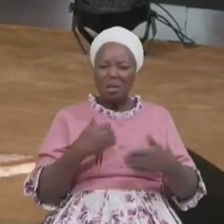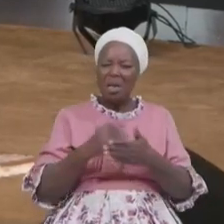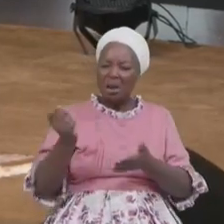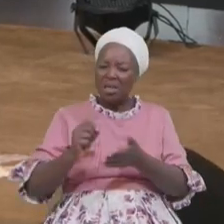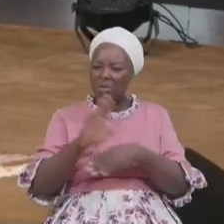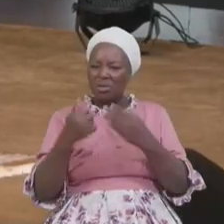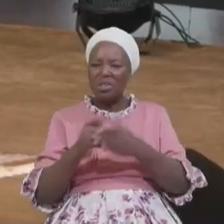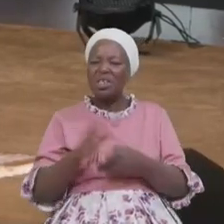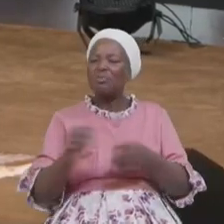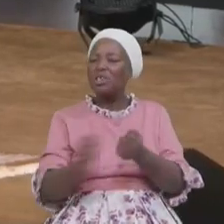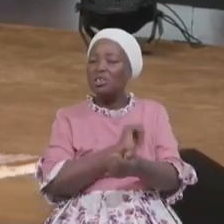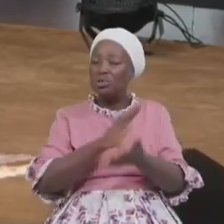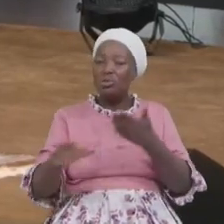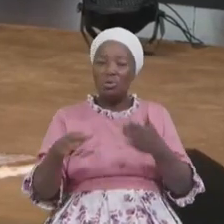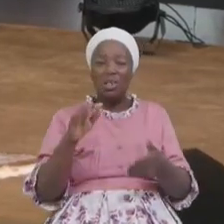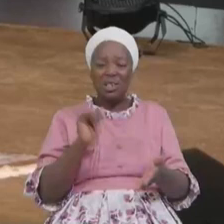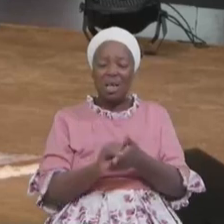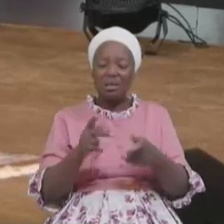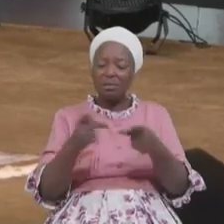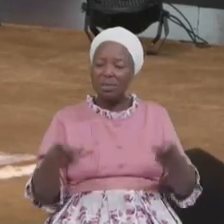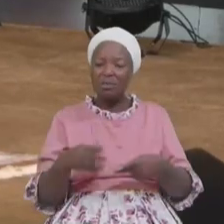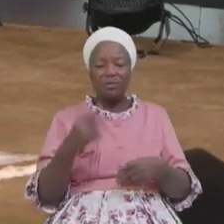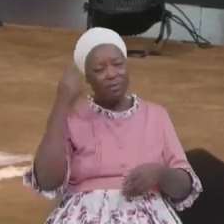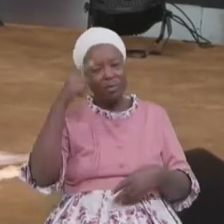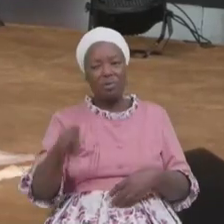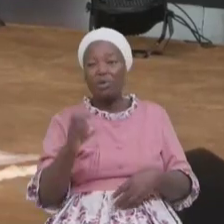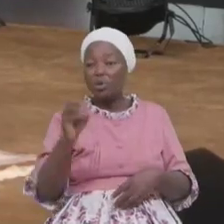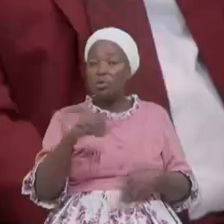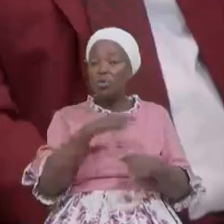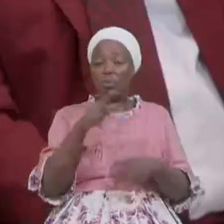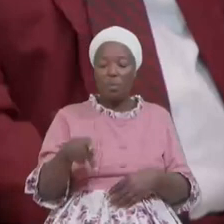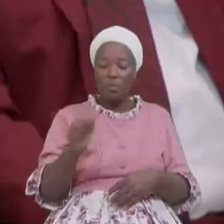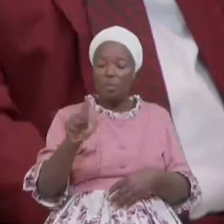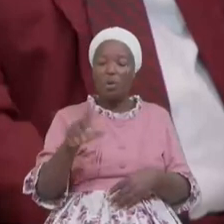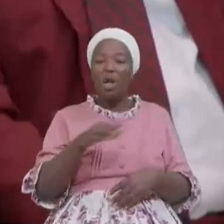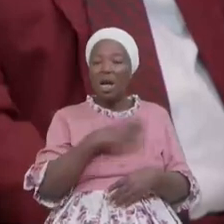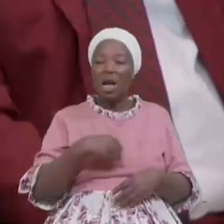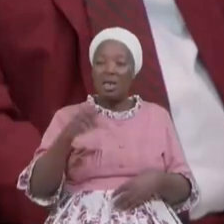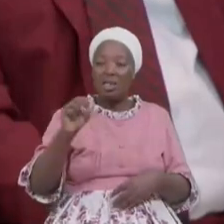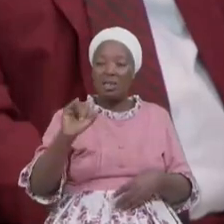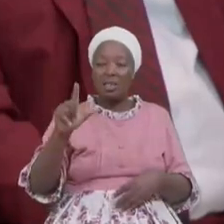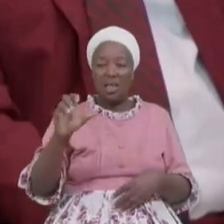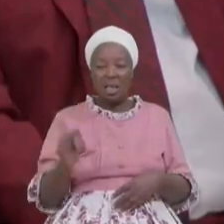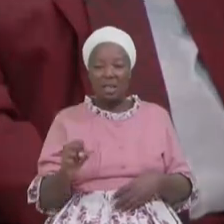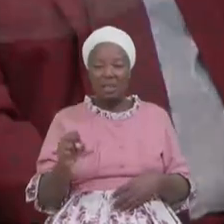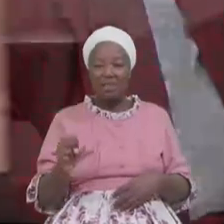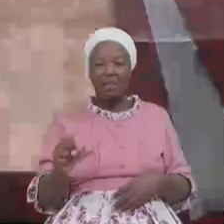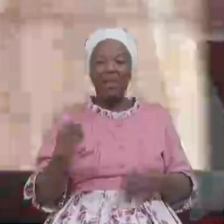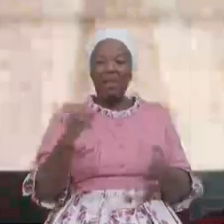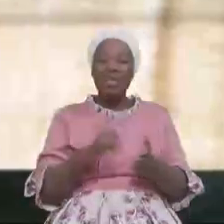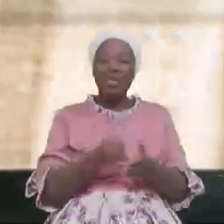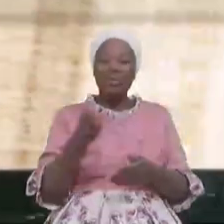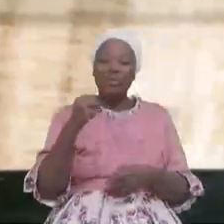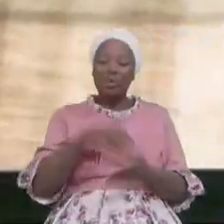ils vont tout gâter pour toi. Alors l'apôtre Paul et Silas, c'était au milieu de la